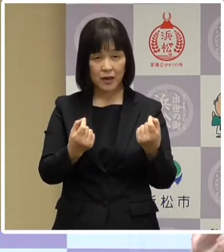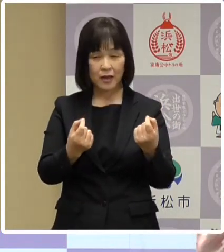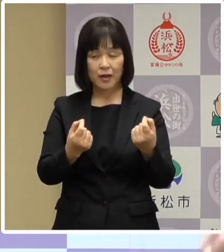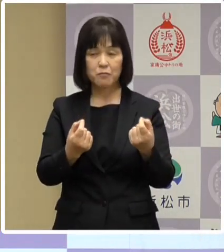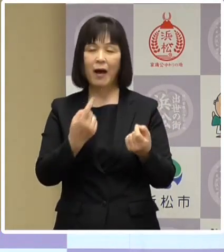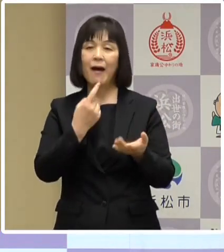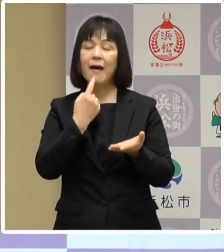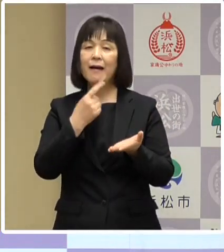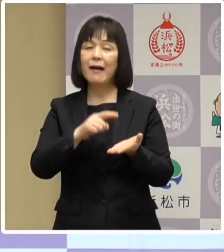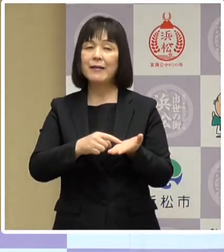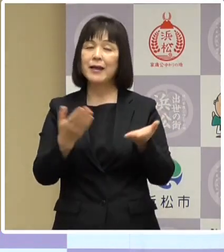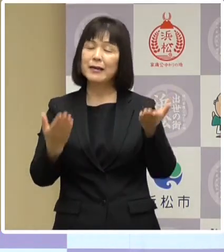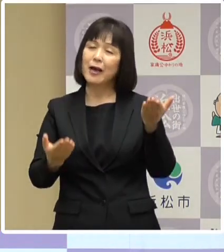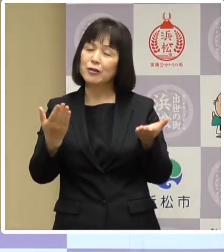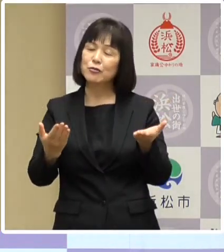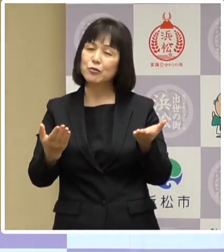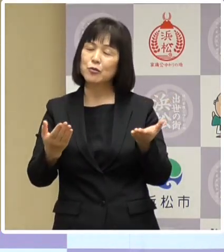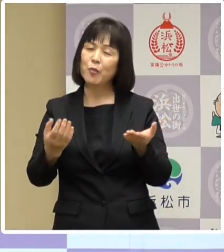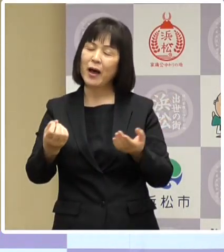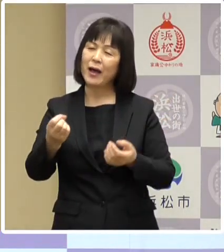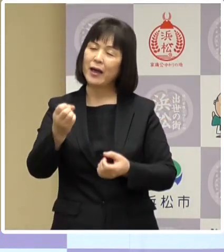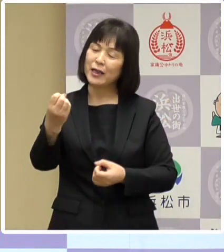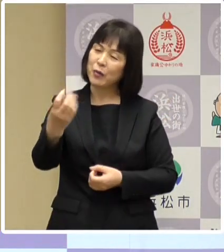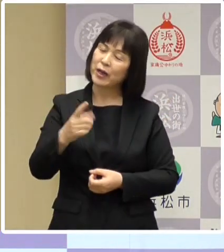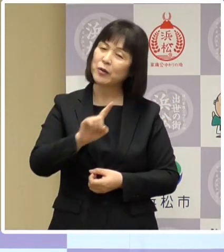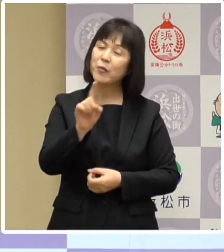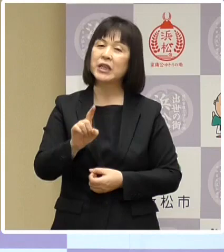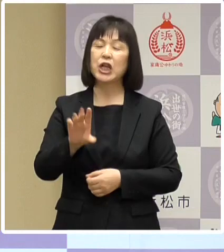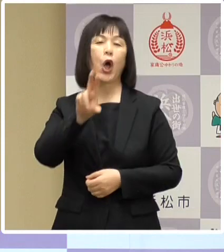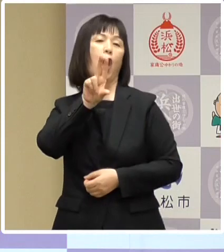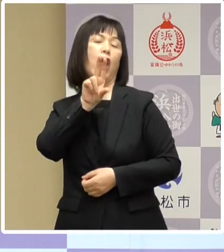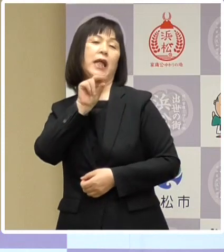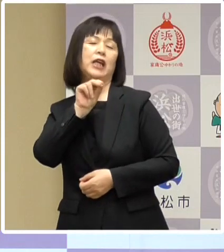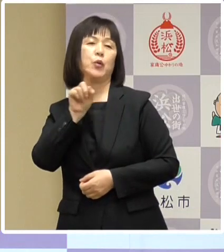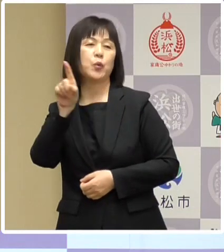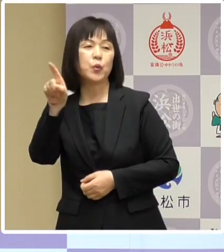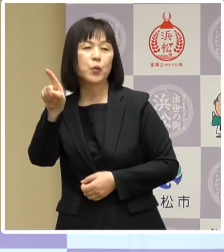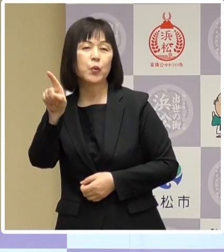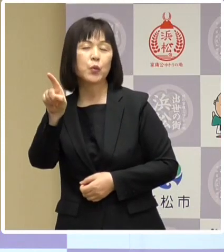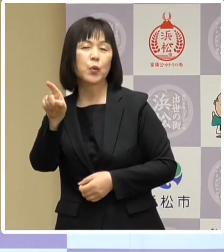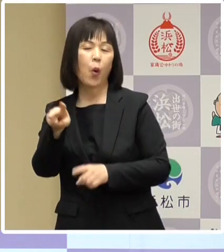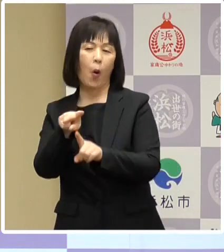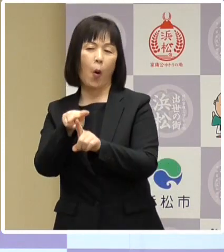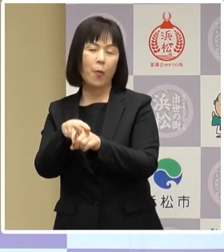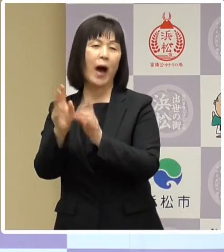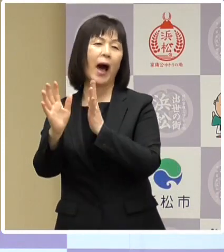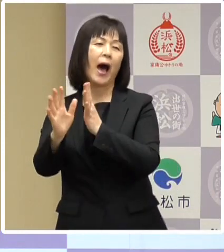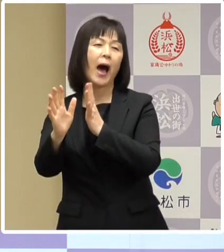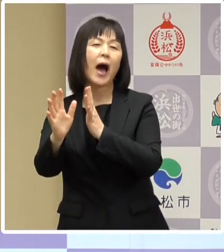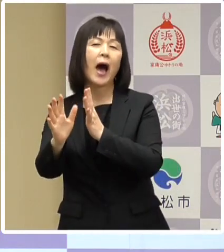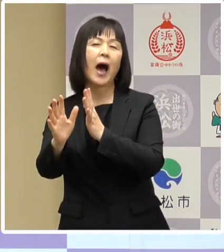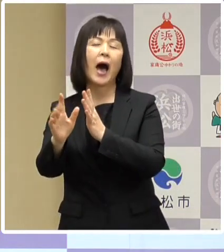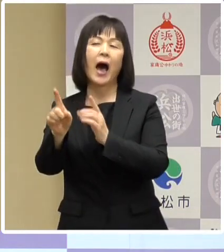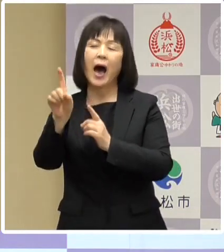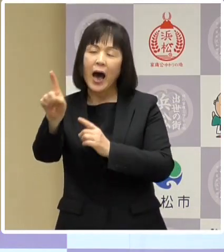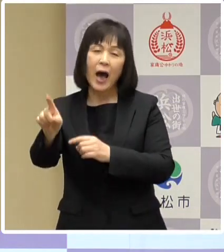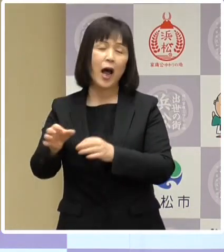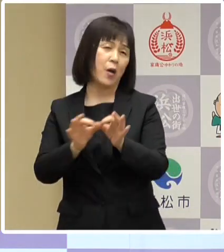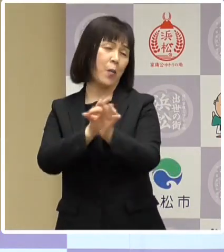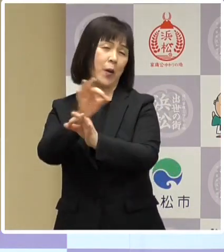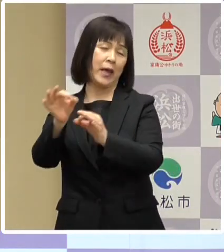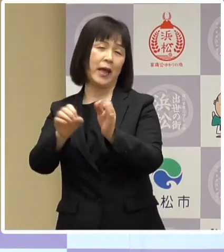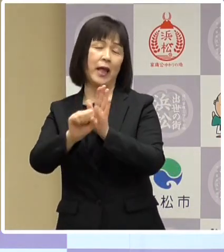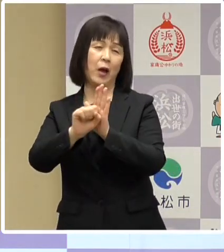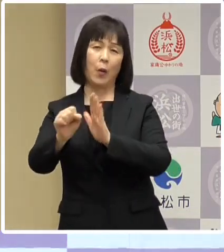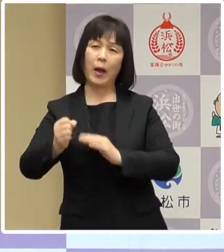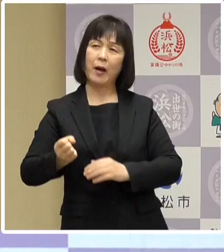単純比較すると怒られちゃうんですけども、岐阜の時の騎馬武者行列ですね、相当の、経済波及効果、あれどの